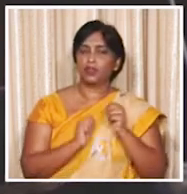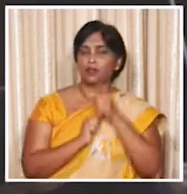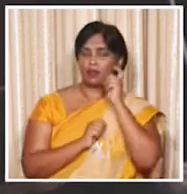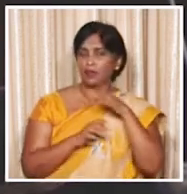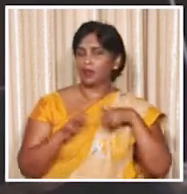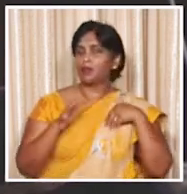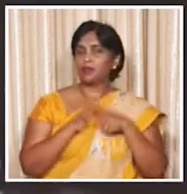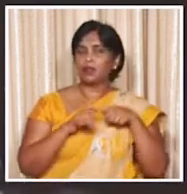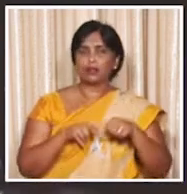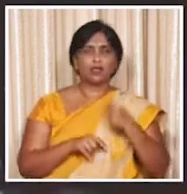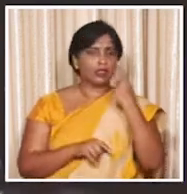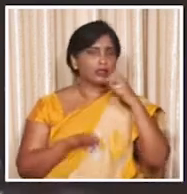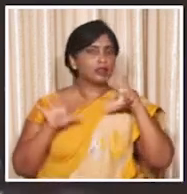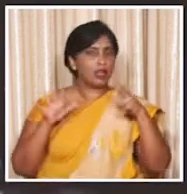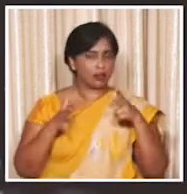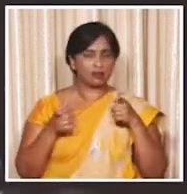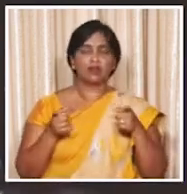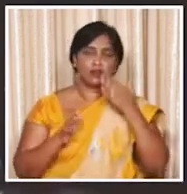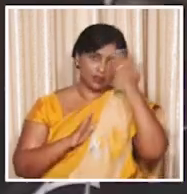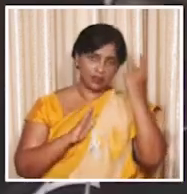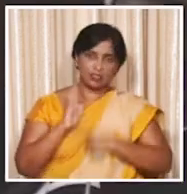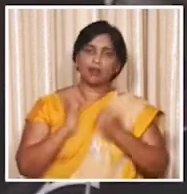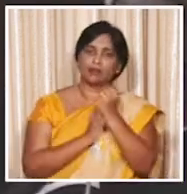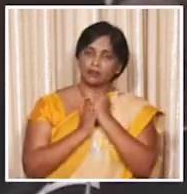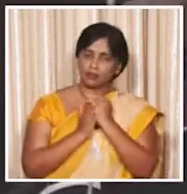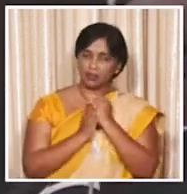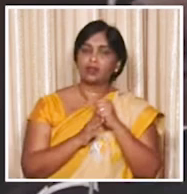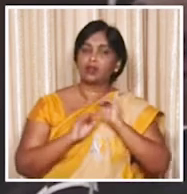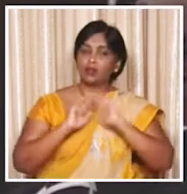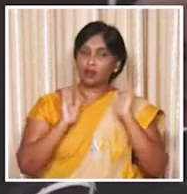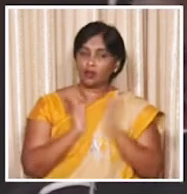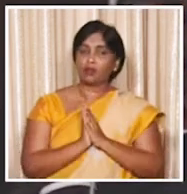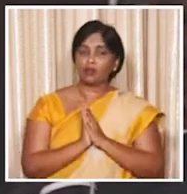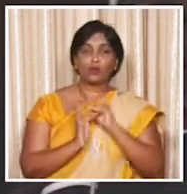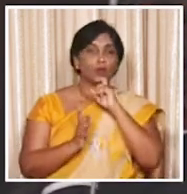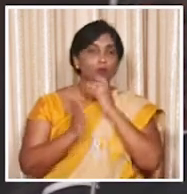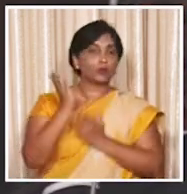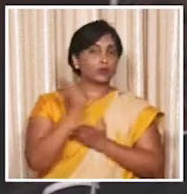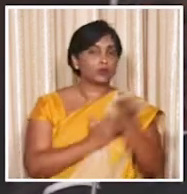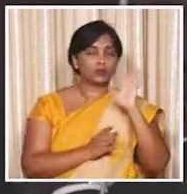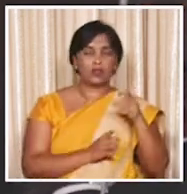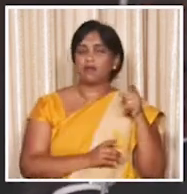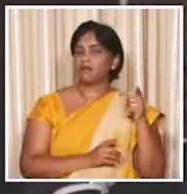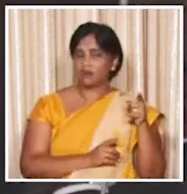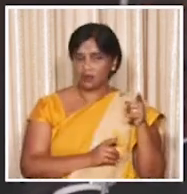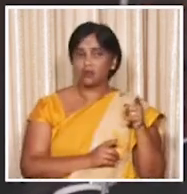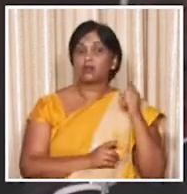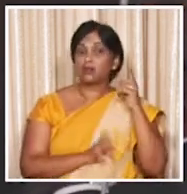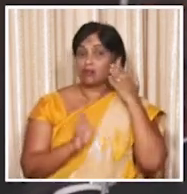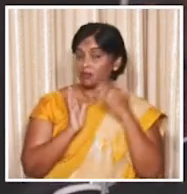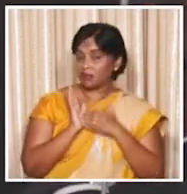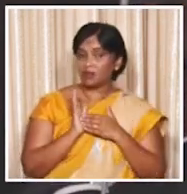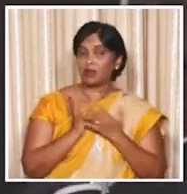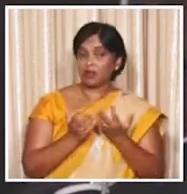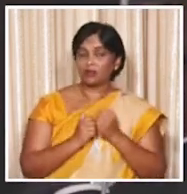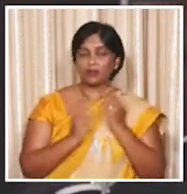வெடாவரணக்கு விதுவே 1800 கிண்ணும் ஜாப்பனி தத்துள்ள சுப்ரீம் கோர்ட்டகை நடுவக்தால தீனும் தயப்பிரி வந்தவ